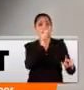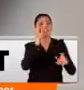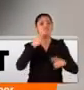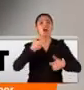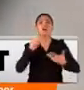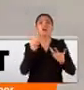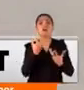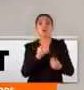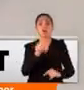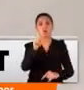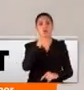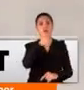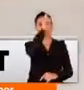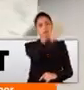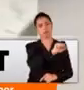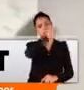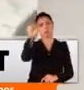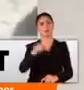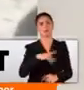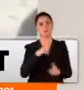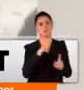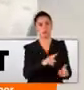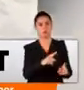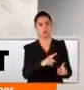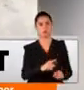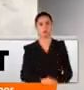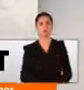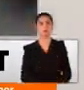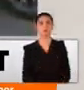bile olmayan tehditkar bir saldırgan.